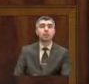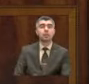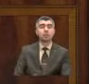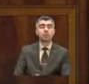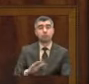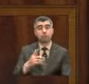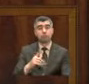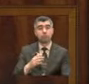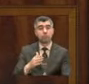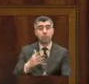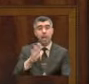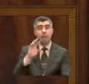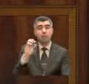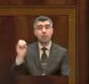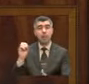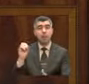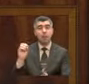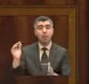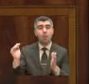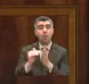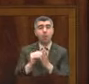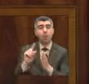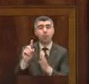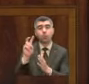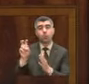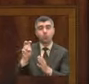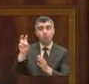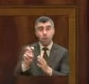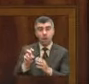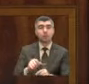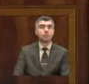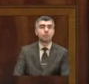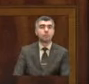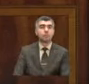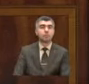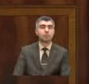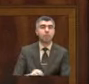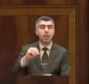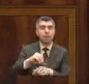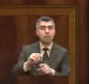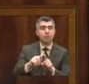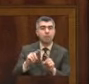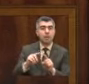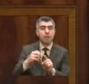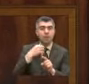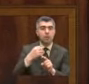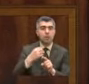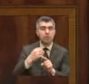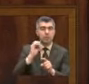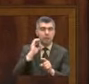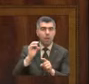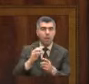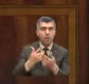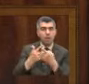مليار دولار. سيد الوزير، نسائلكم عن حجم الآثار البيئية لاستعمال الطاقات الأحفورية في المجال الاقتصادي